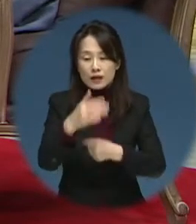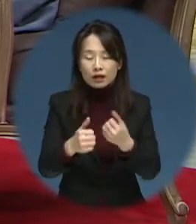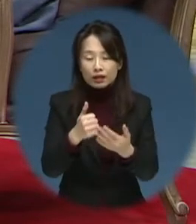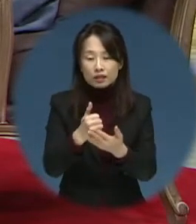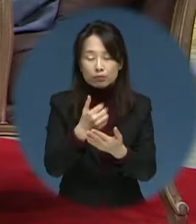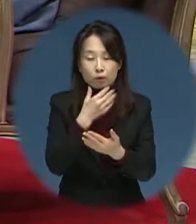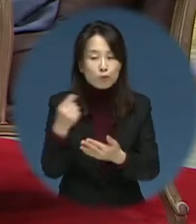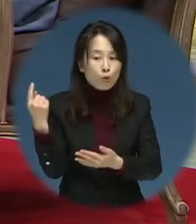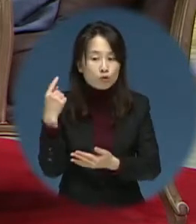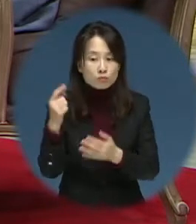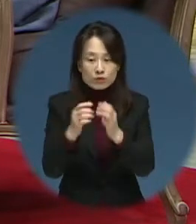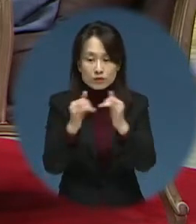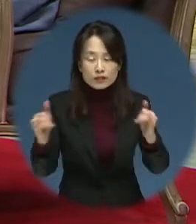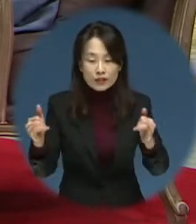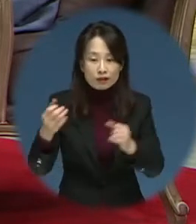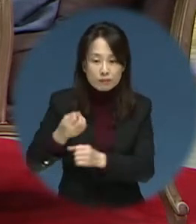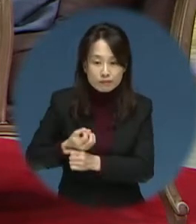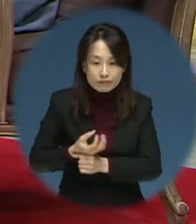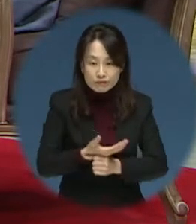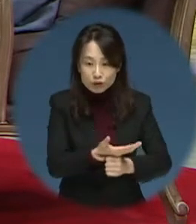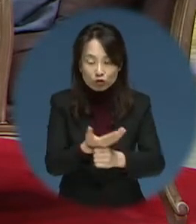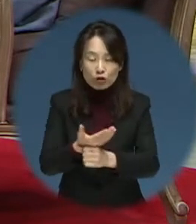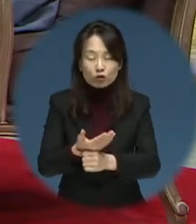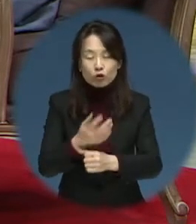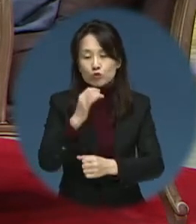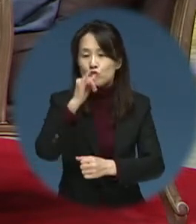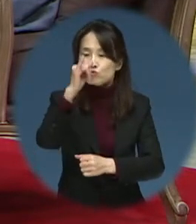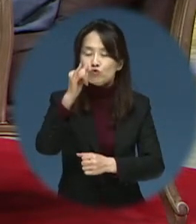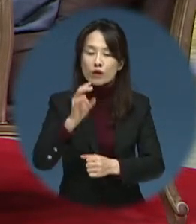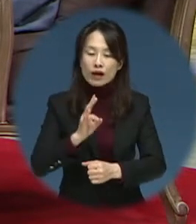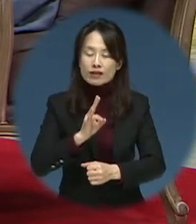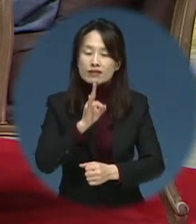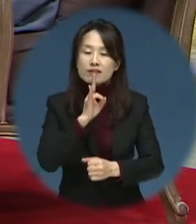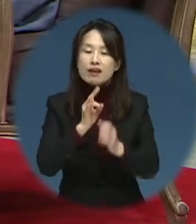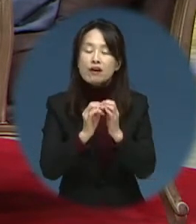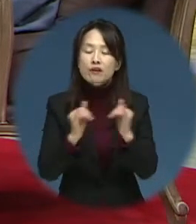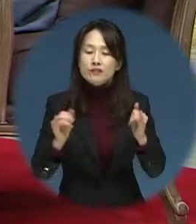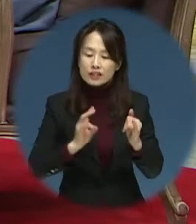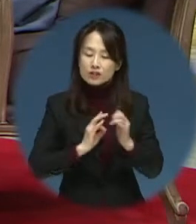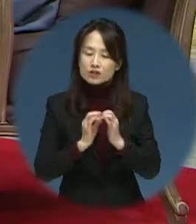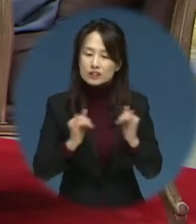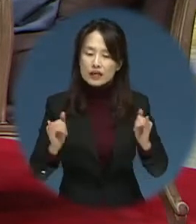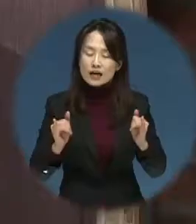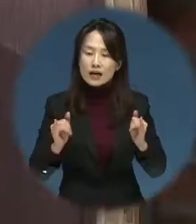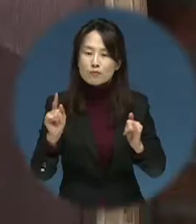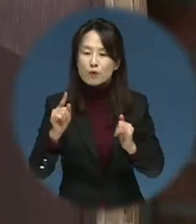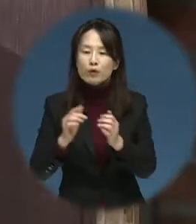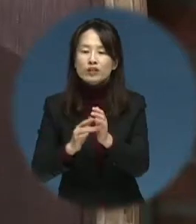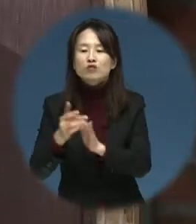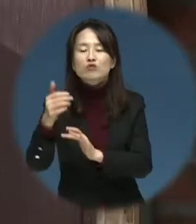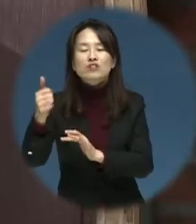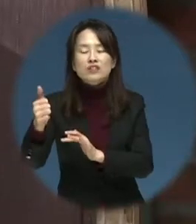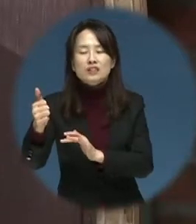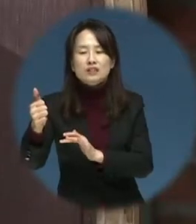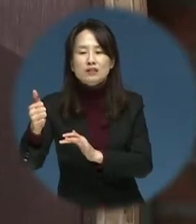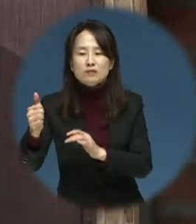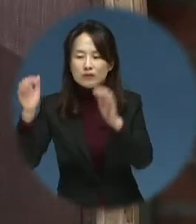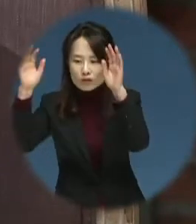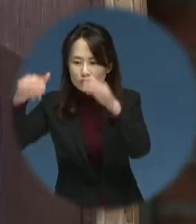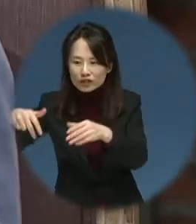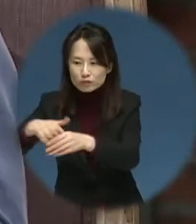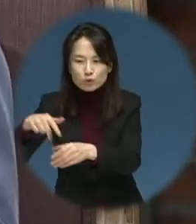복음을 인간 세상에 충실히 전파한 훌륭한 예언자 선지자로 받아들이는 거죠. 예. 이게 이제 두 종교의 결정적